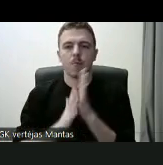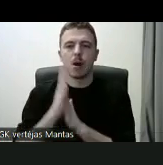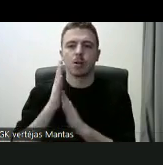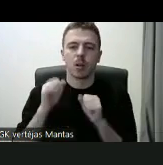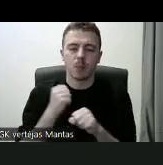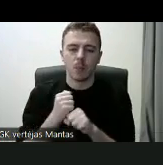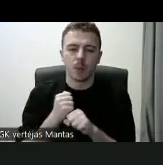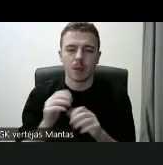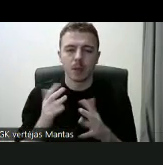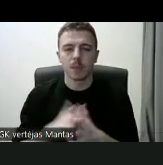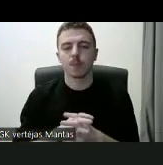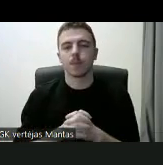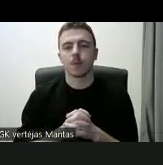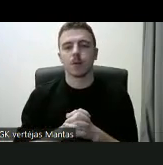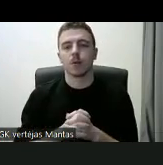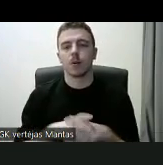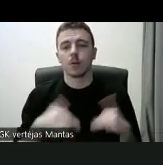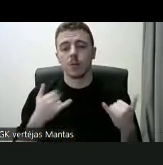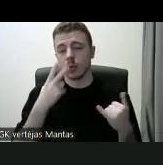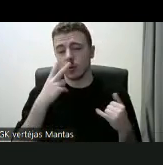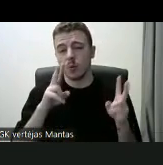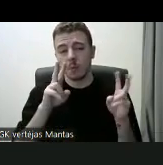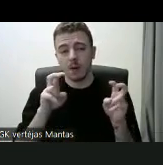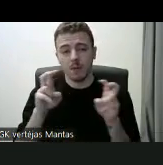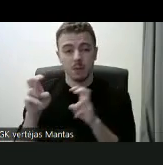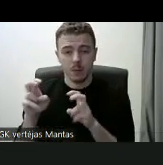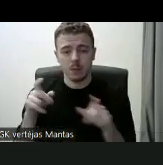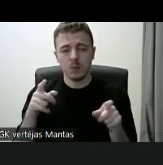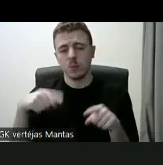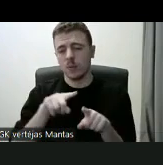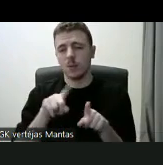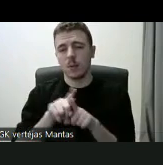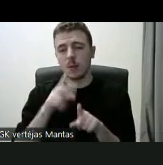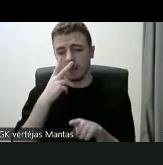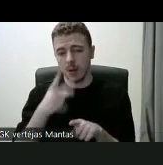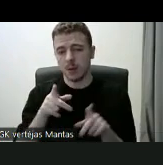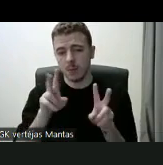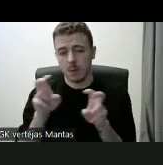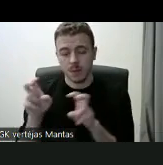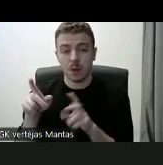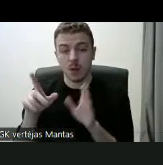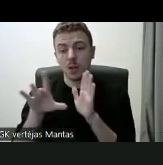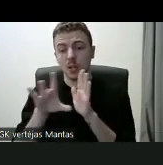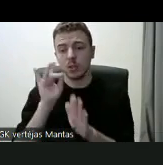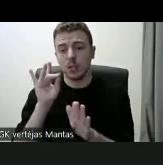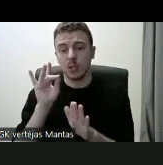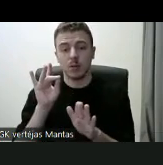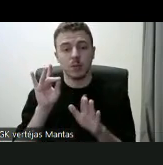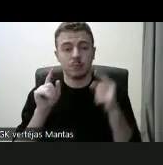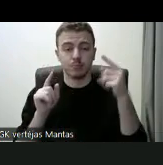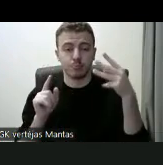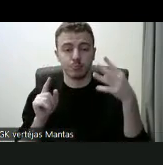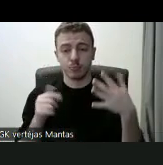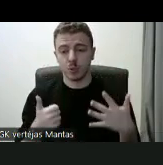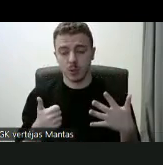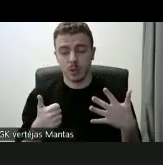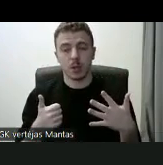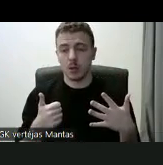Taigi, aš žiūriu dabar į tuos pavadinimus, jūs juos irgi matote ir išsirinkote, kurioje iš šių